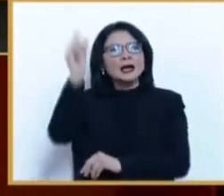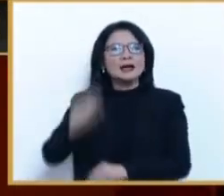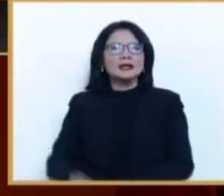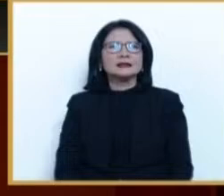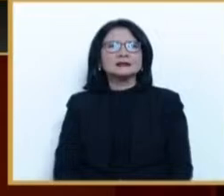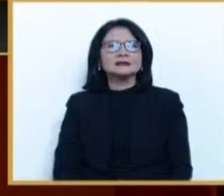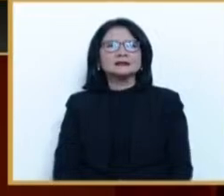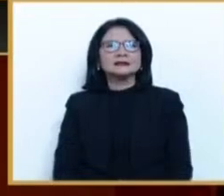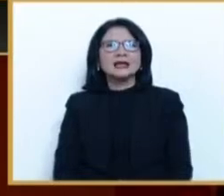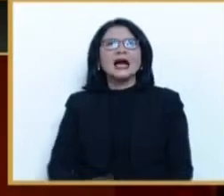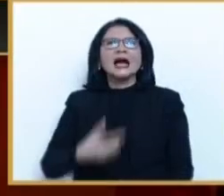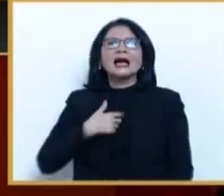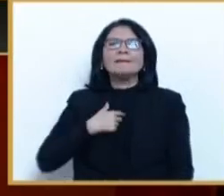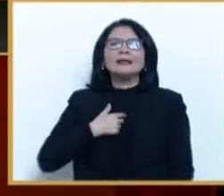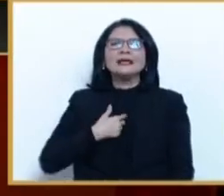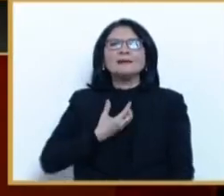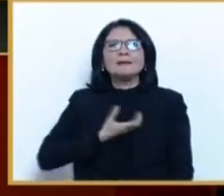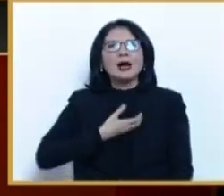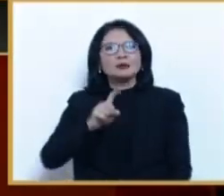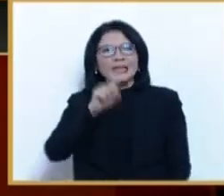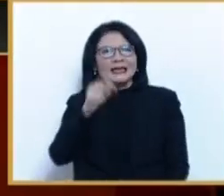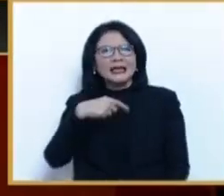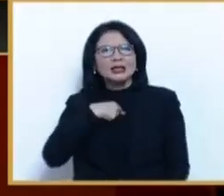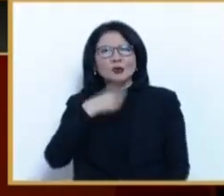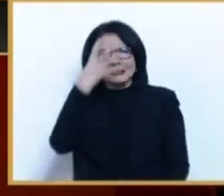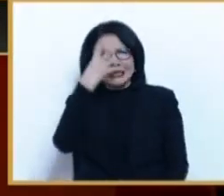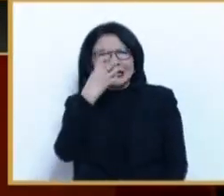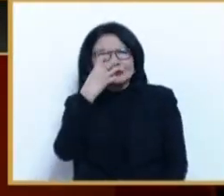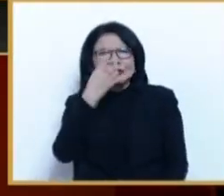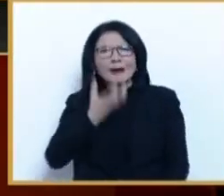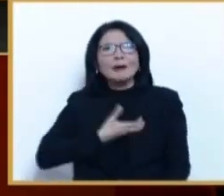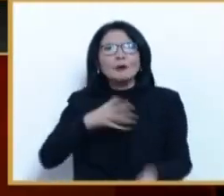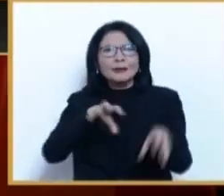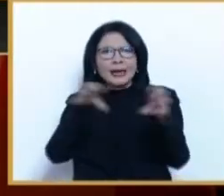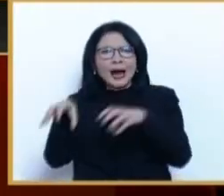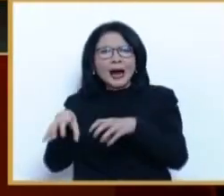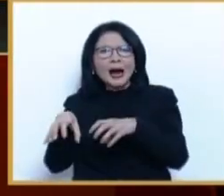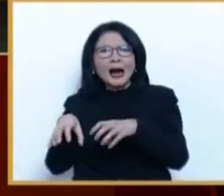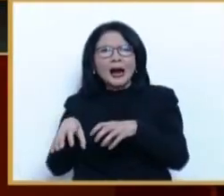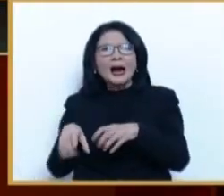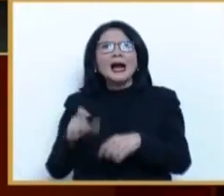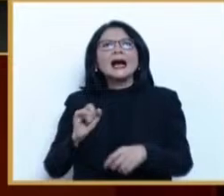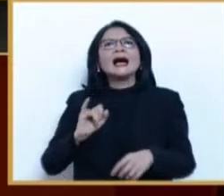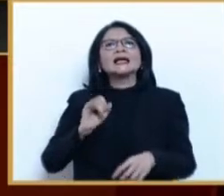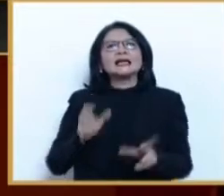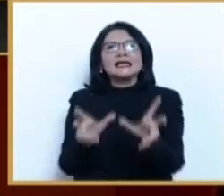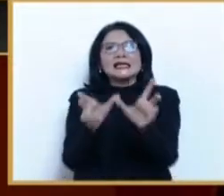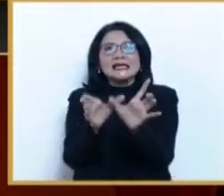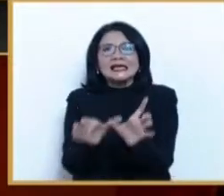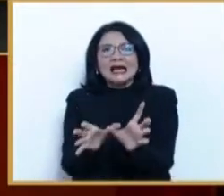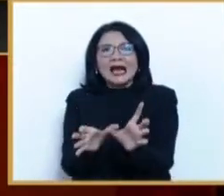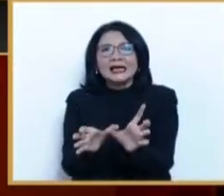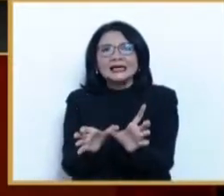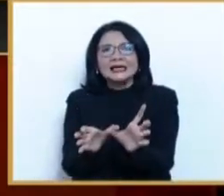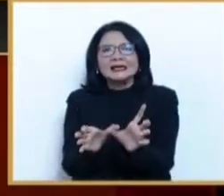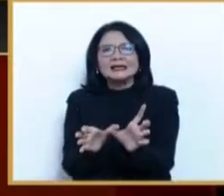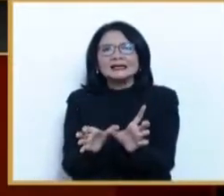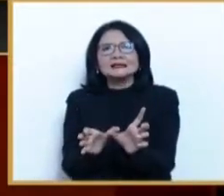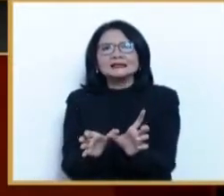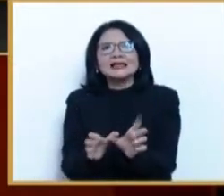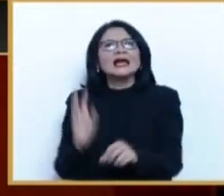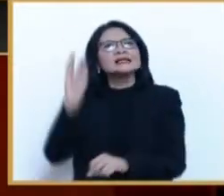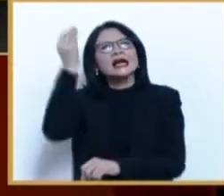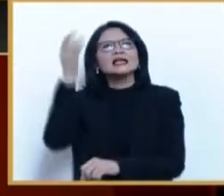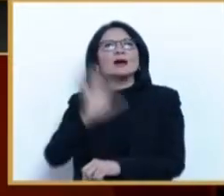itu kami ingin menanyakan apakah ini memang serius untuk mau dipindahkan karena IKN kan sebentar e Jakarta bukan